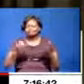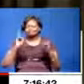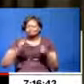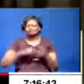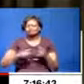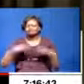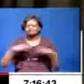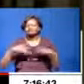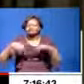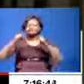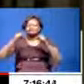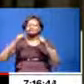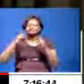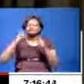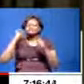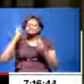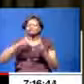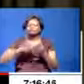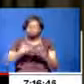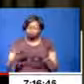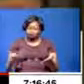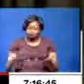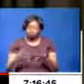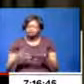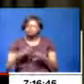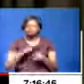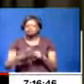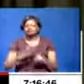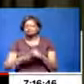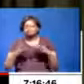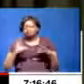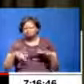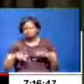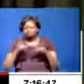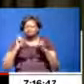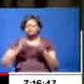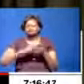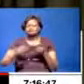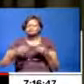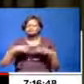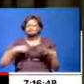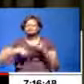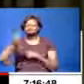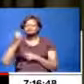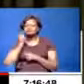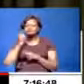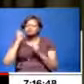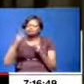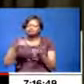boda aandike paragraph. Mtu ya kiosk aandike paragraph.